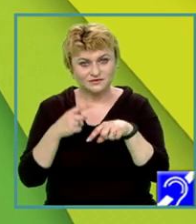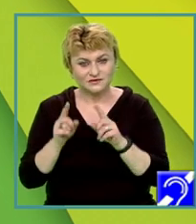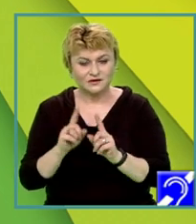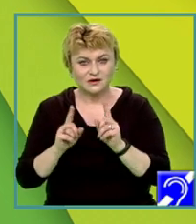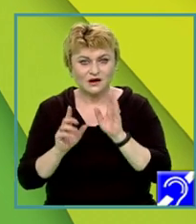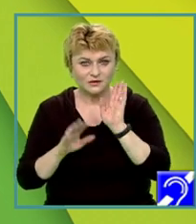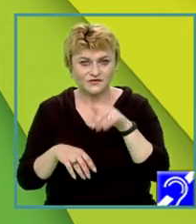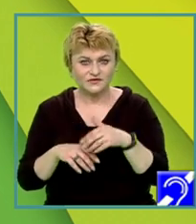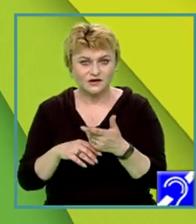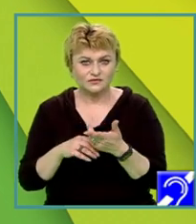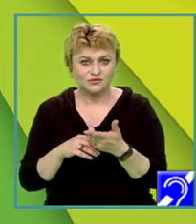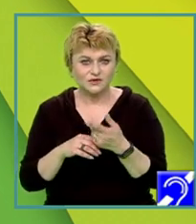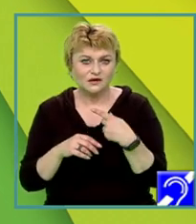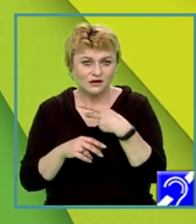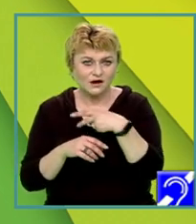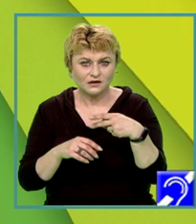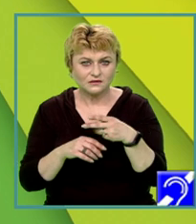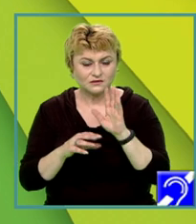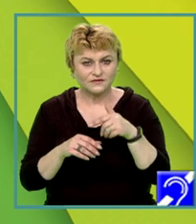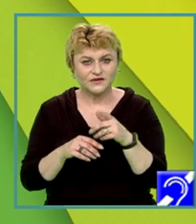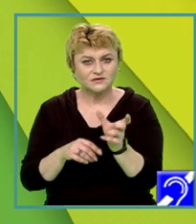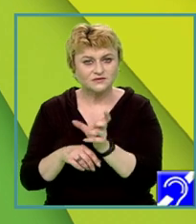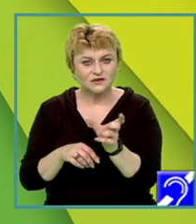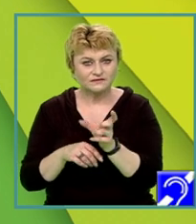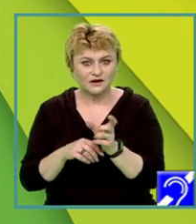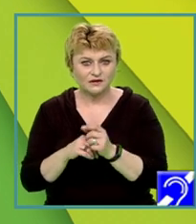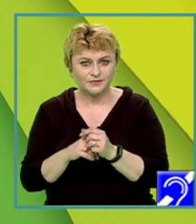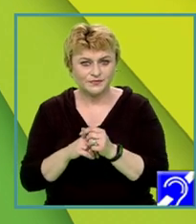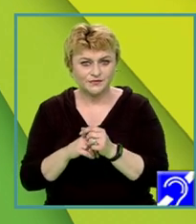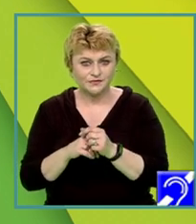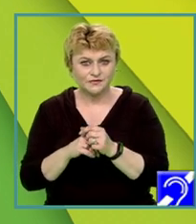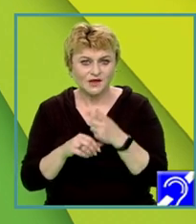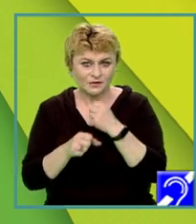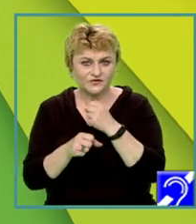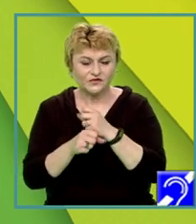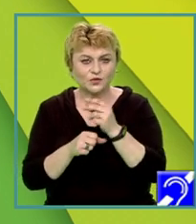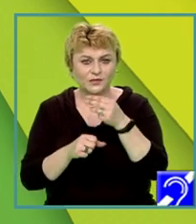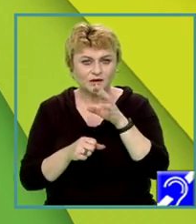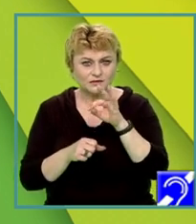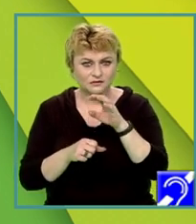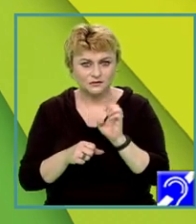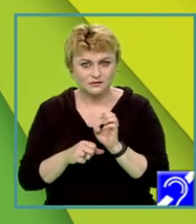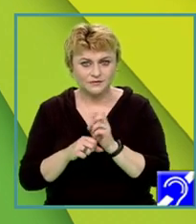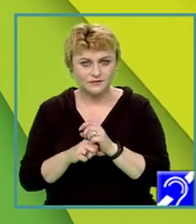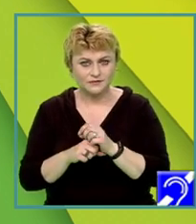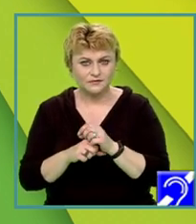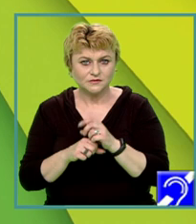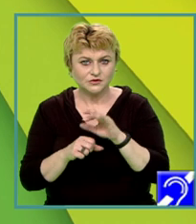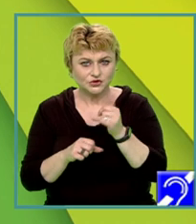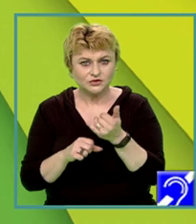strictă atunci intervalul orar în care ar fi făcut parte x ar fi fost un interval